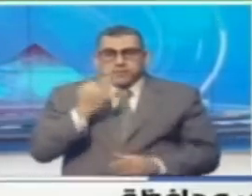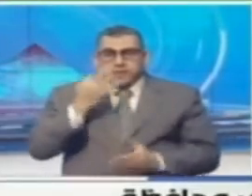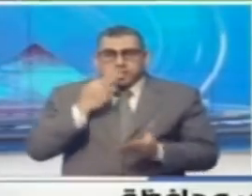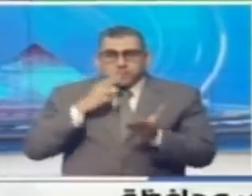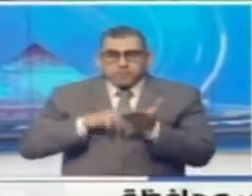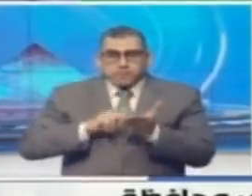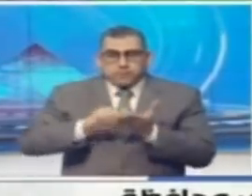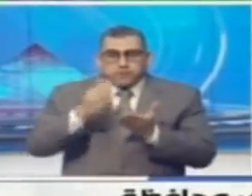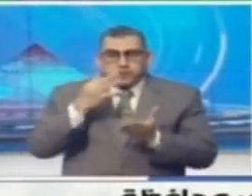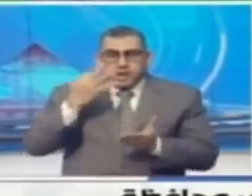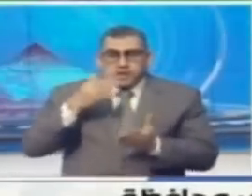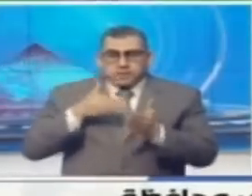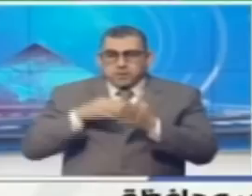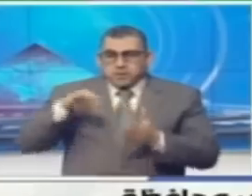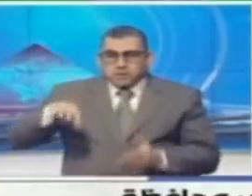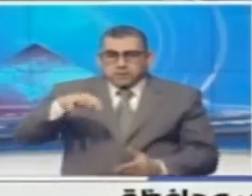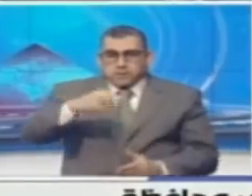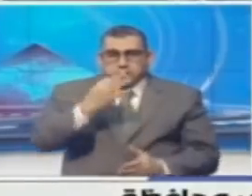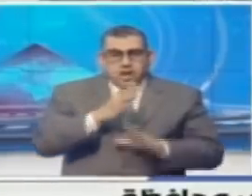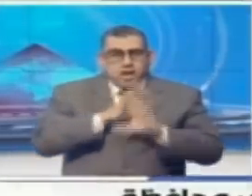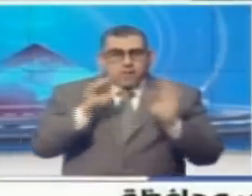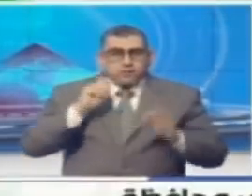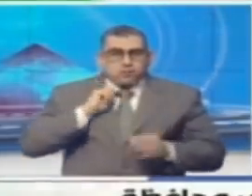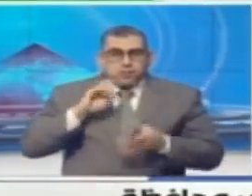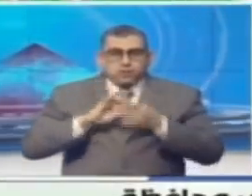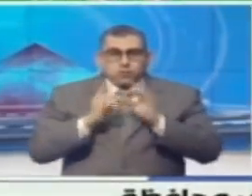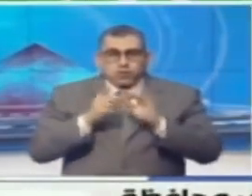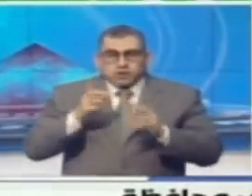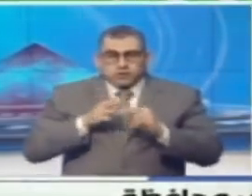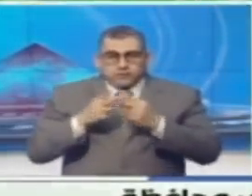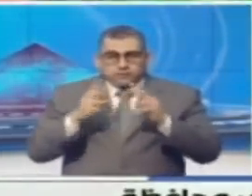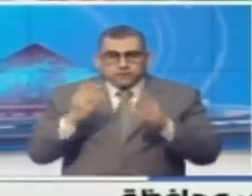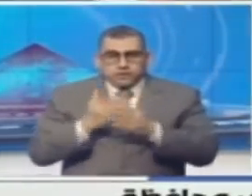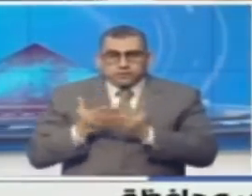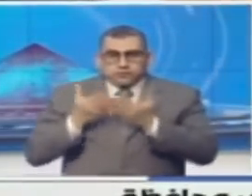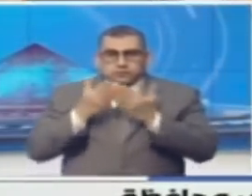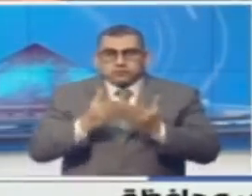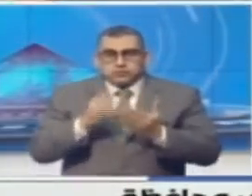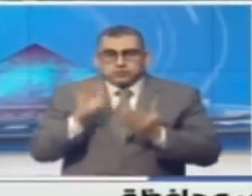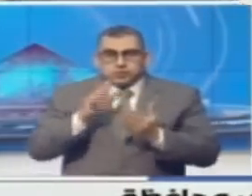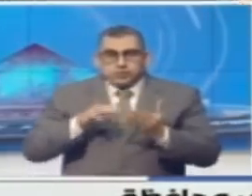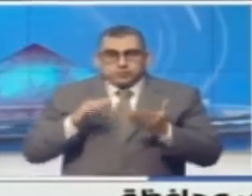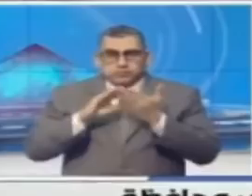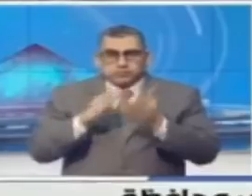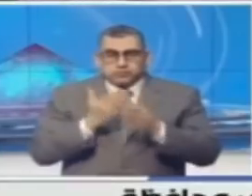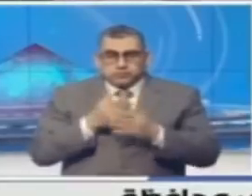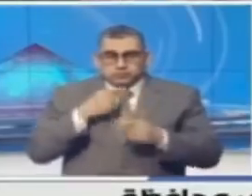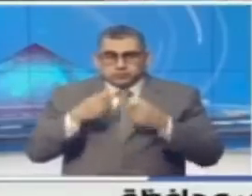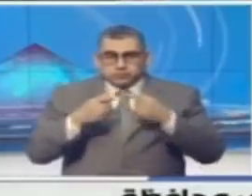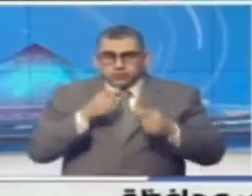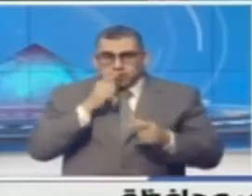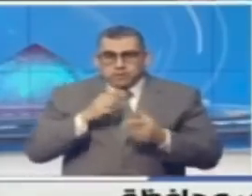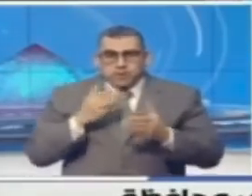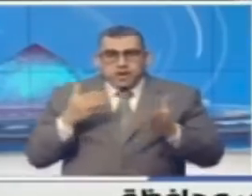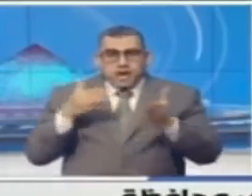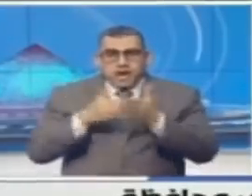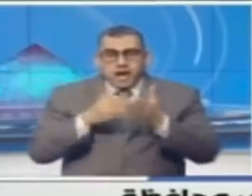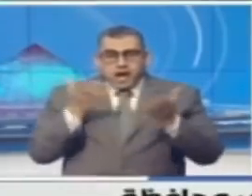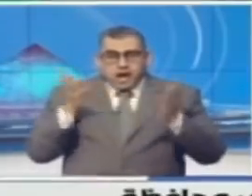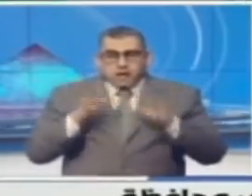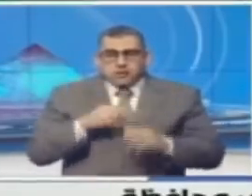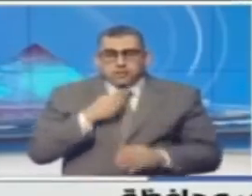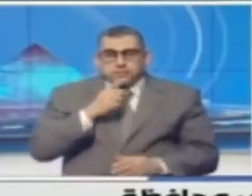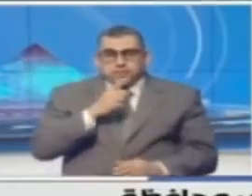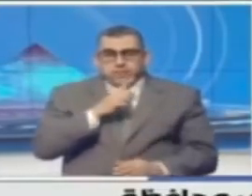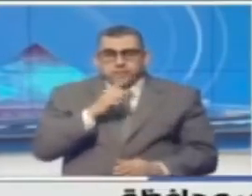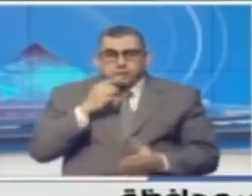3 مكاتب بريدية متكاملة بمحافظة بورسعيد لتقديم خدمات رقمية والتي تصل لأكثر من